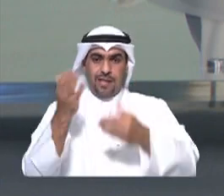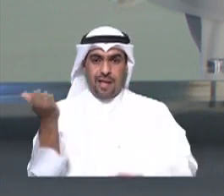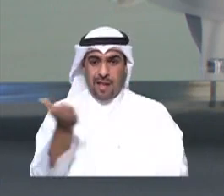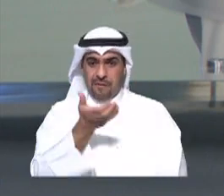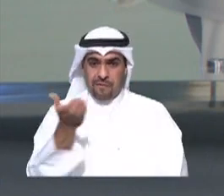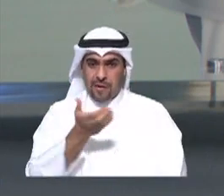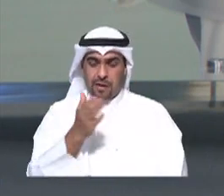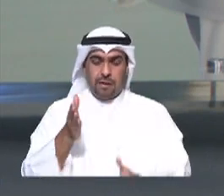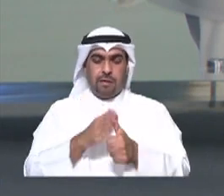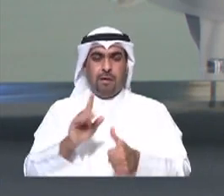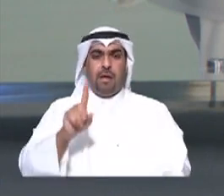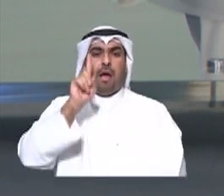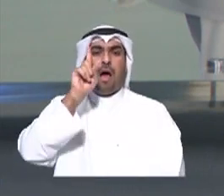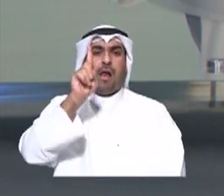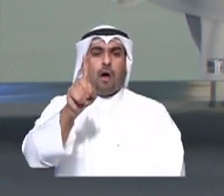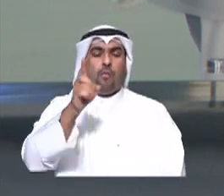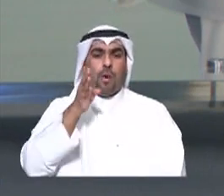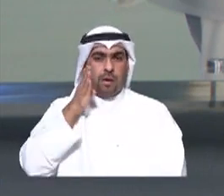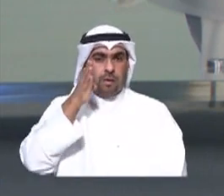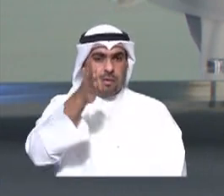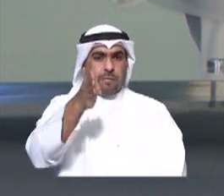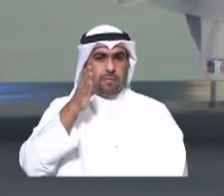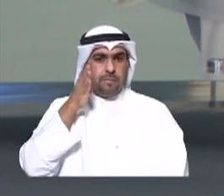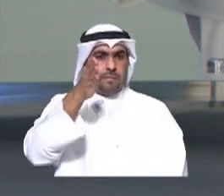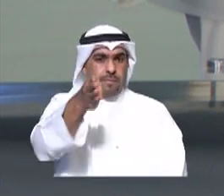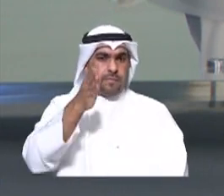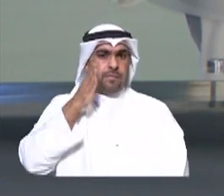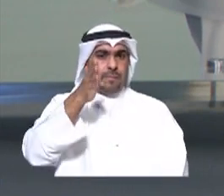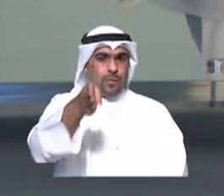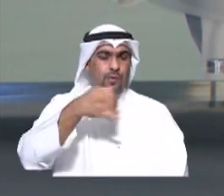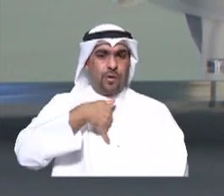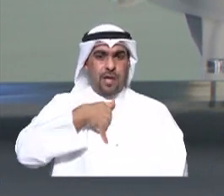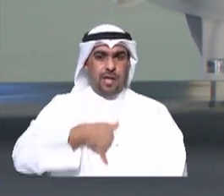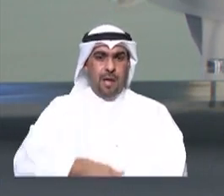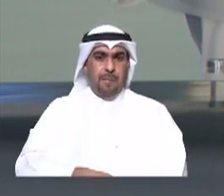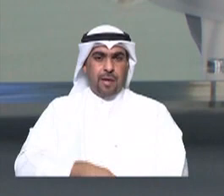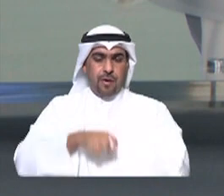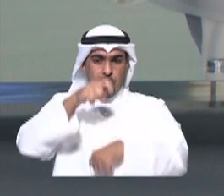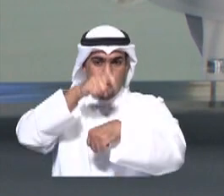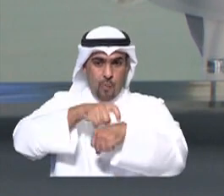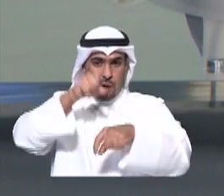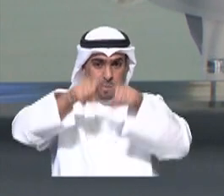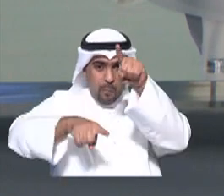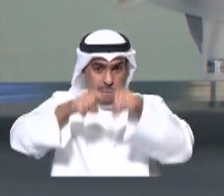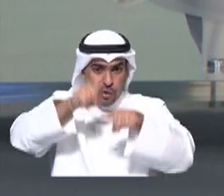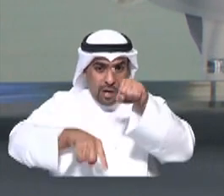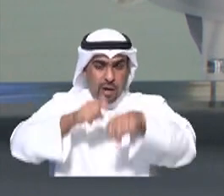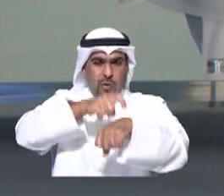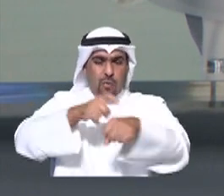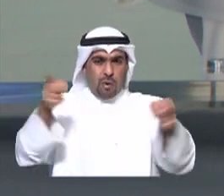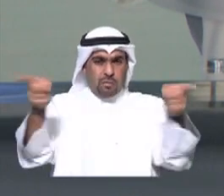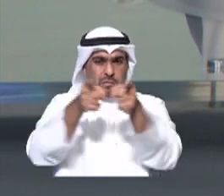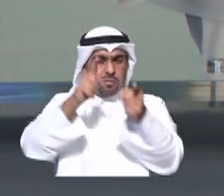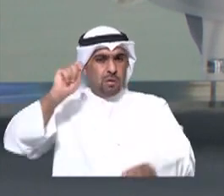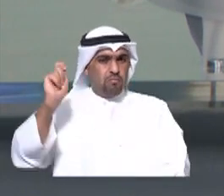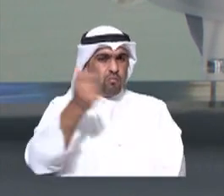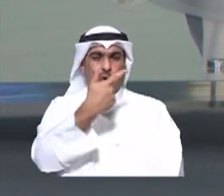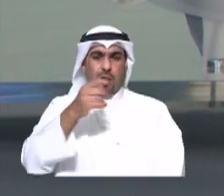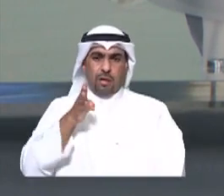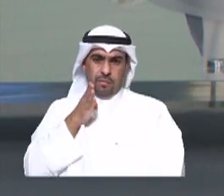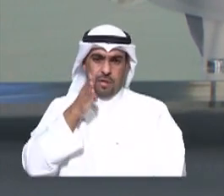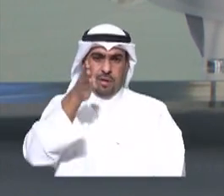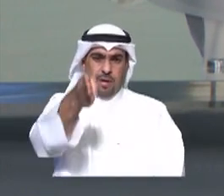العطاء الإنساني بفضل تحركاتها الميدانية السريعة في جميع المناطق وجهودها التي تندرج